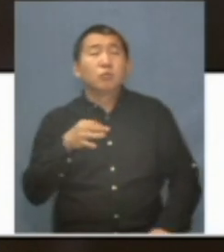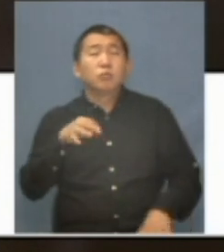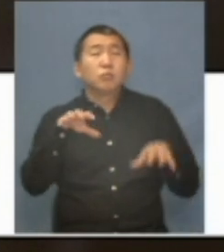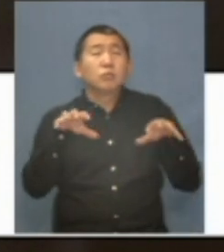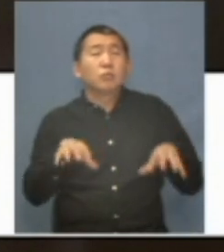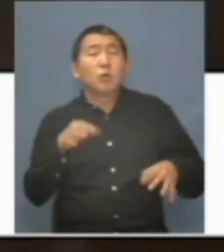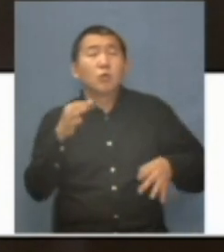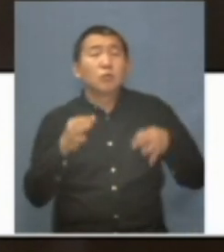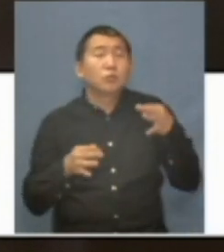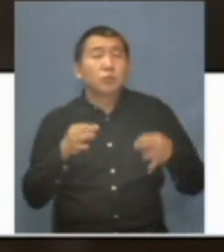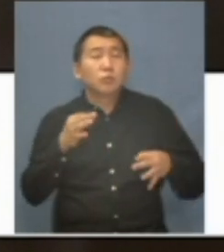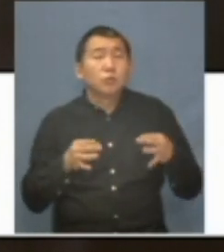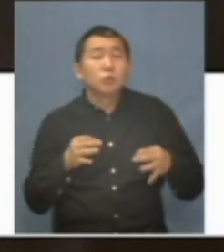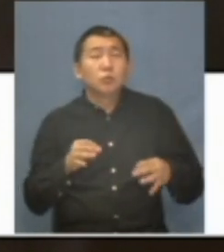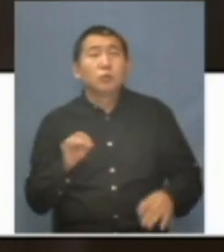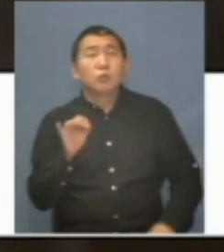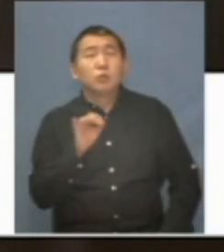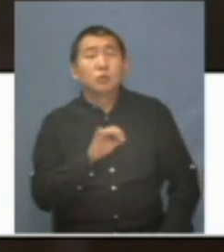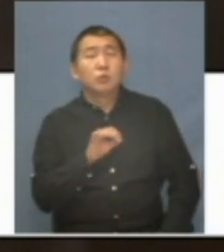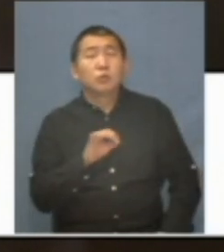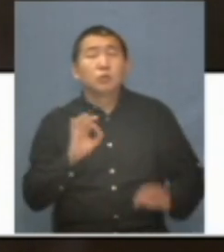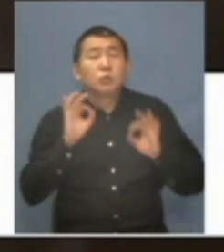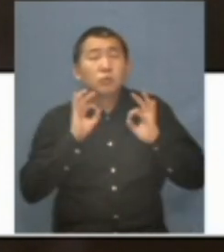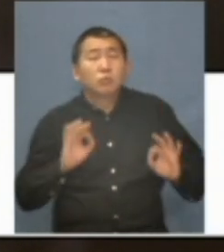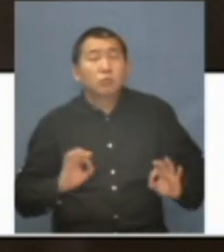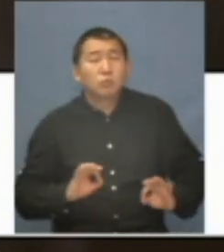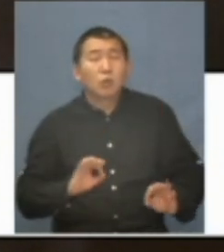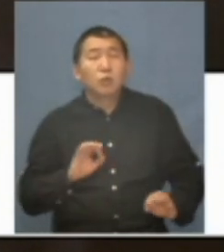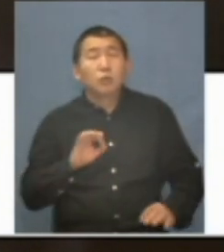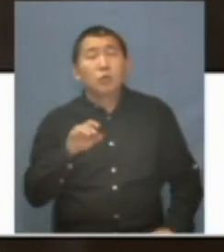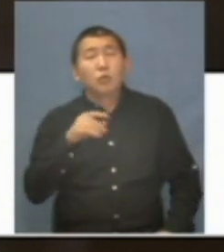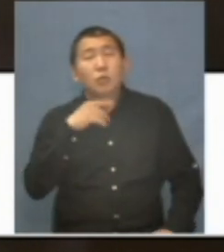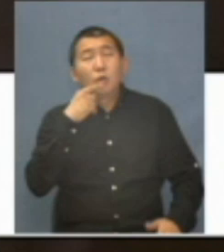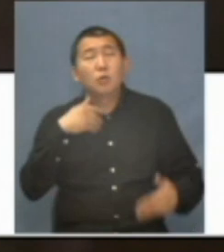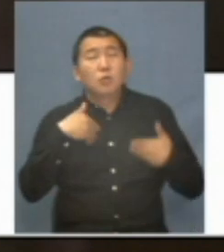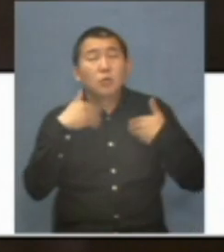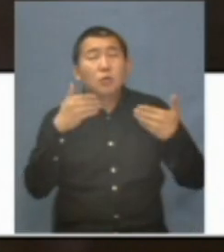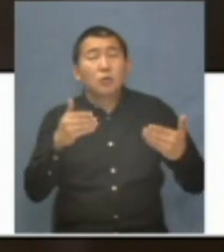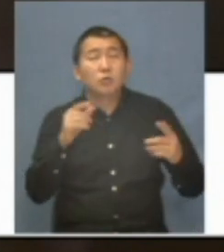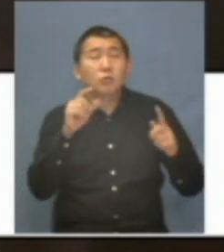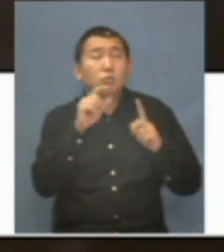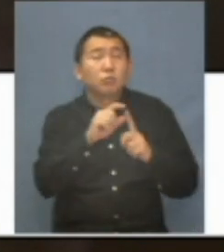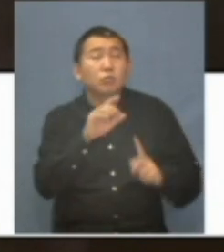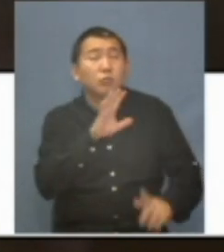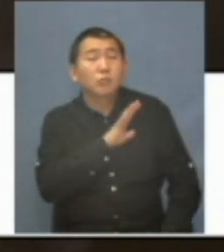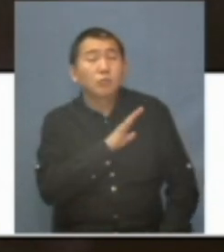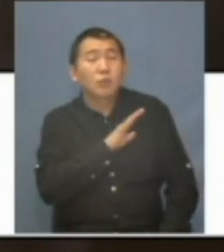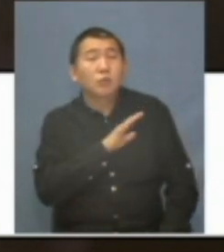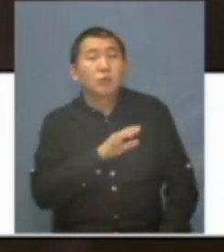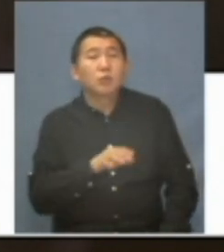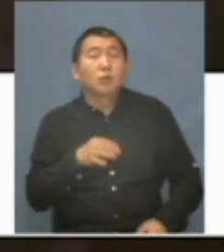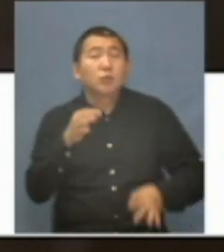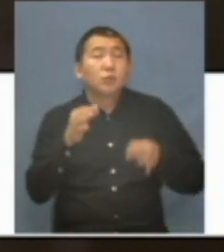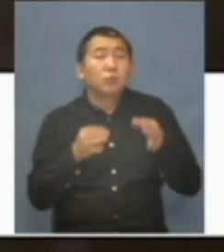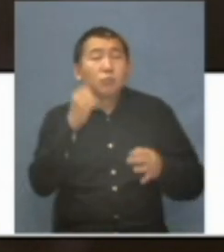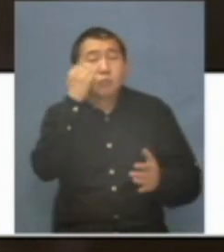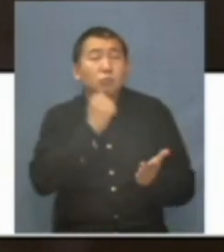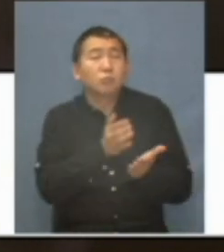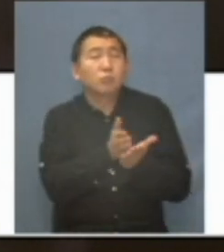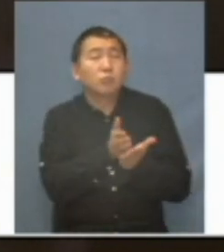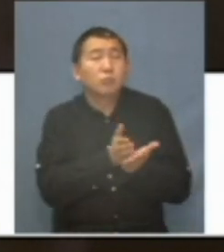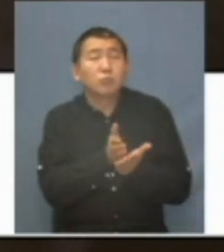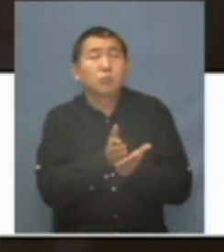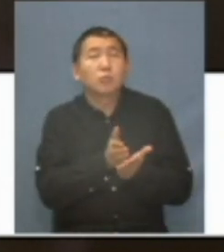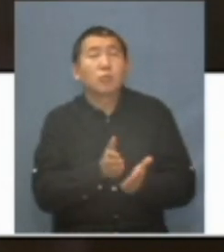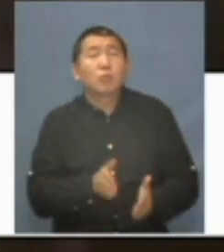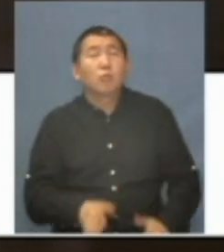Ғалымұлы, құқық қорғау органдарының бірінші басшылары құттықтау сөз сөйледі. Кәсіби мереке атап өту сот ардагерлеріне, судьяларына және